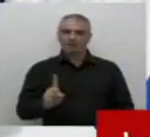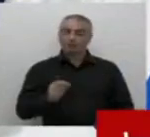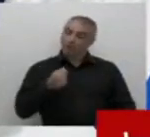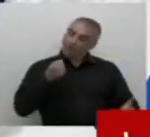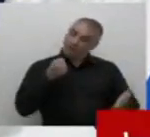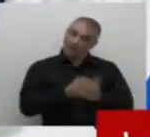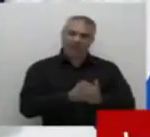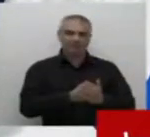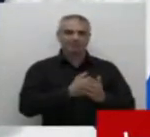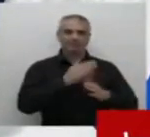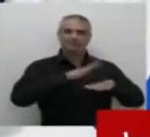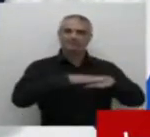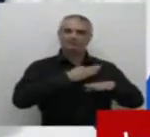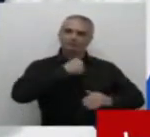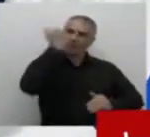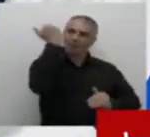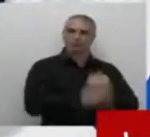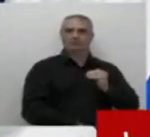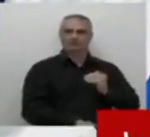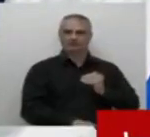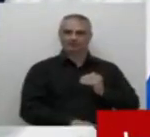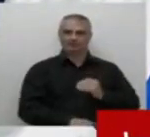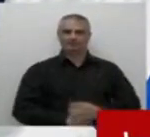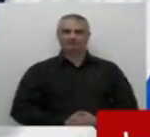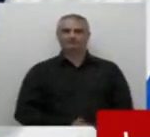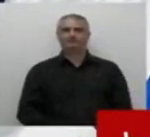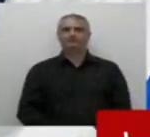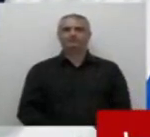نتوقف حتى انهاء